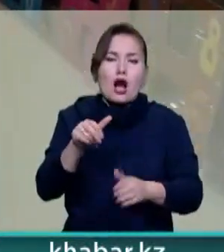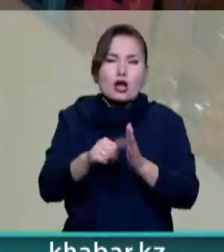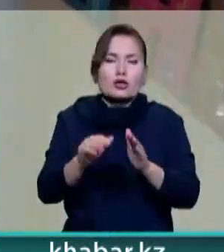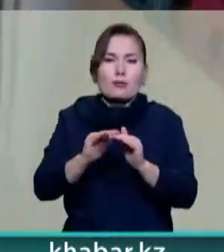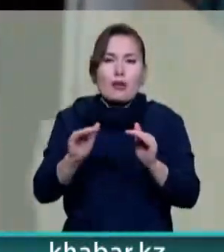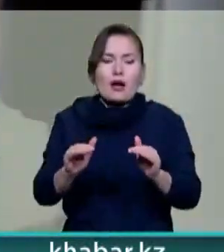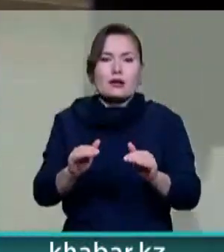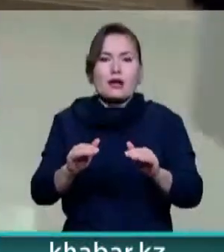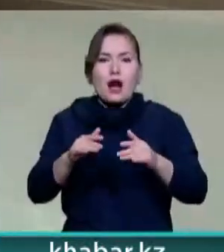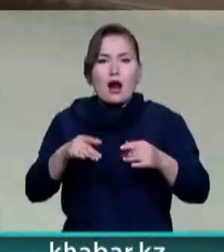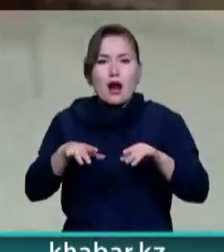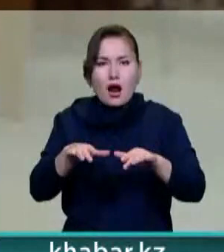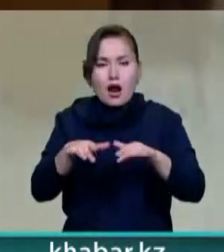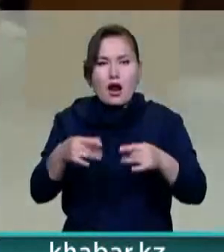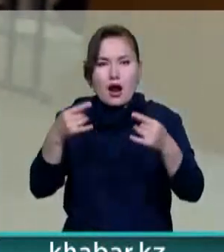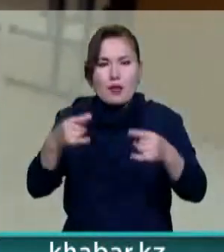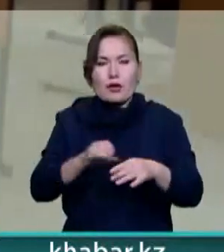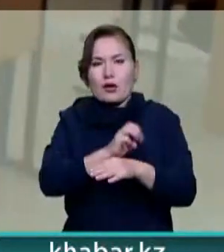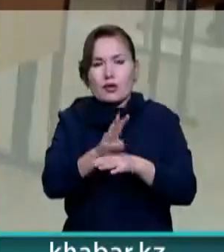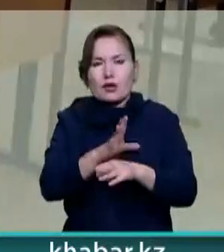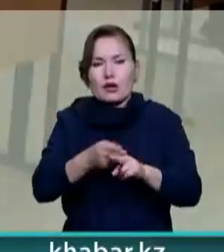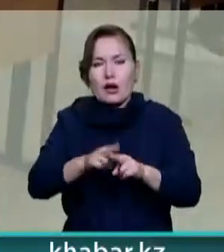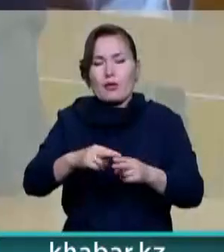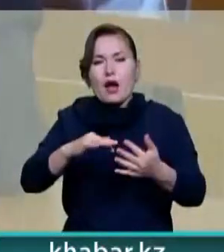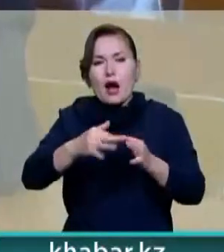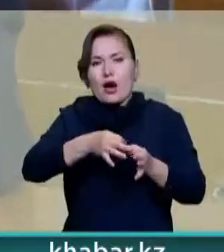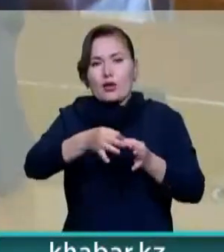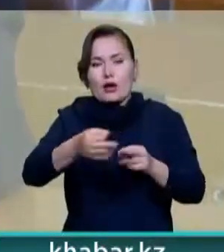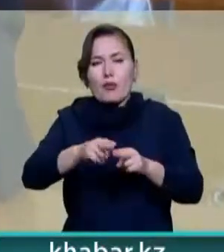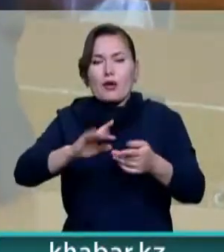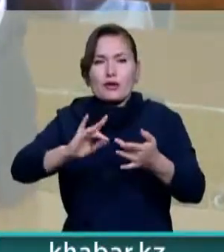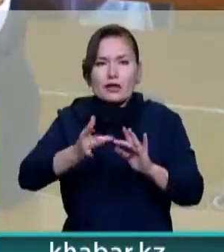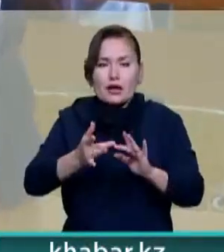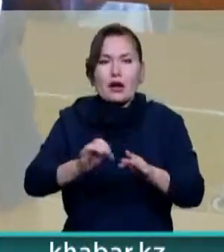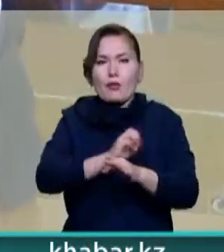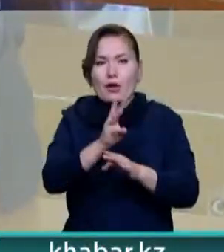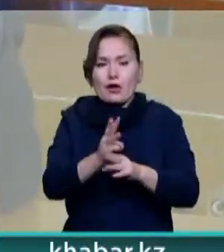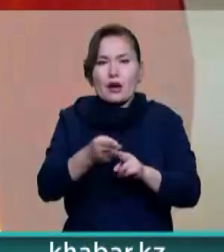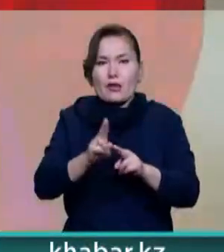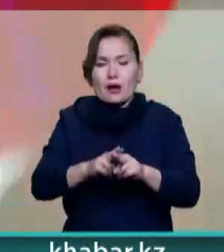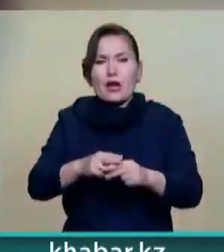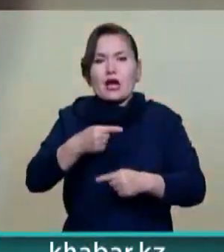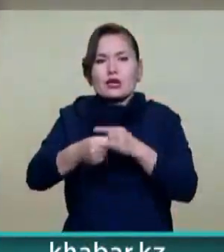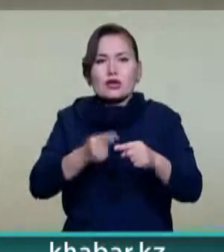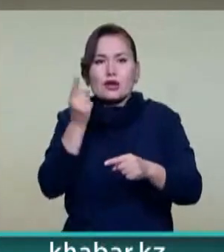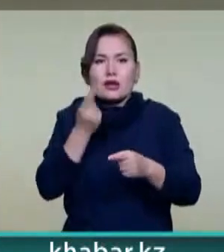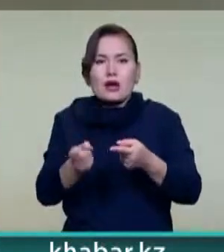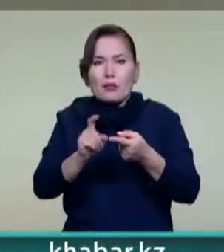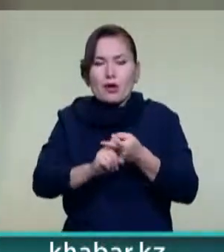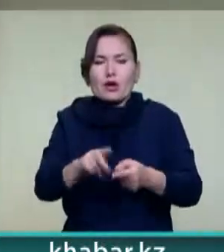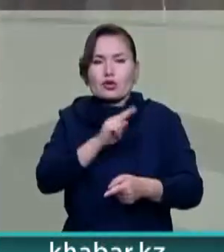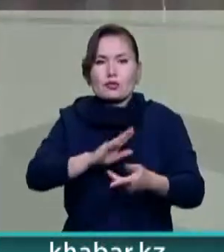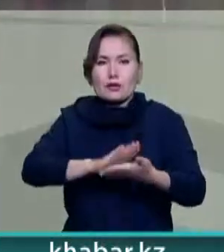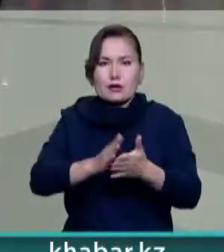қамтамасыз етілді. Ал қаланың интернет сапасы нашар аумақтарындағы келеңсіздіктерді жою бағытында құзырлы мекеме ұялы байланыс